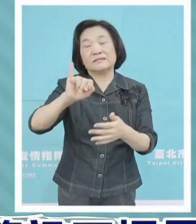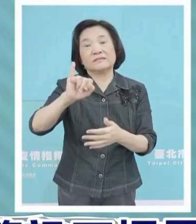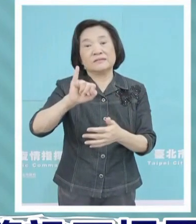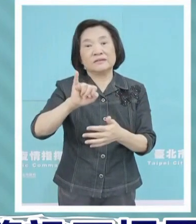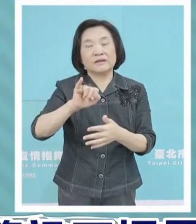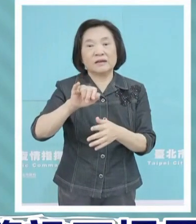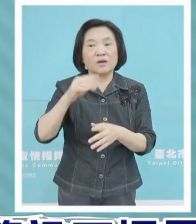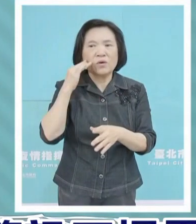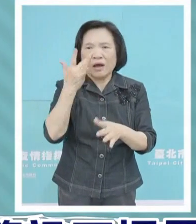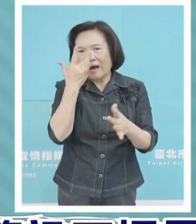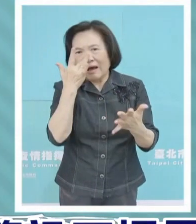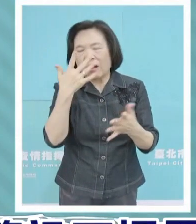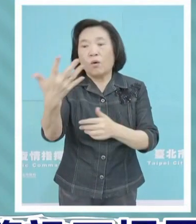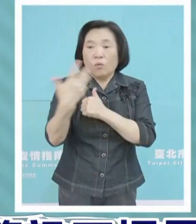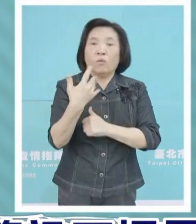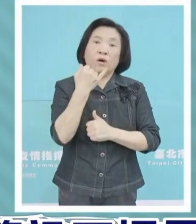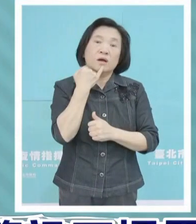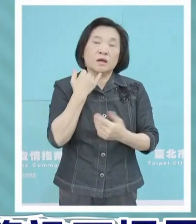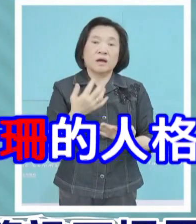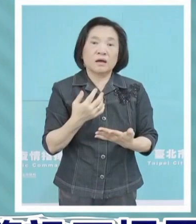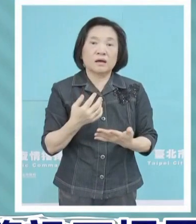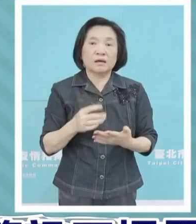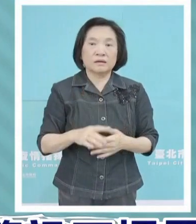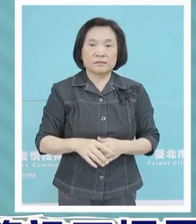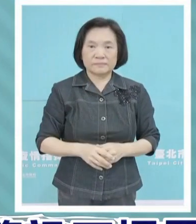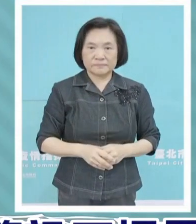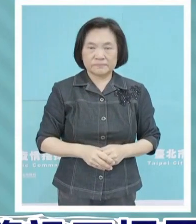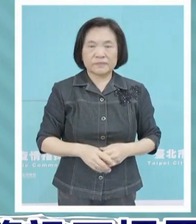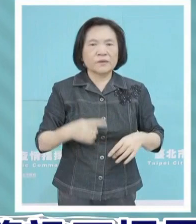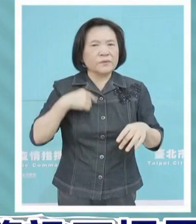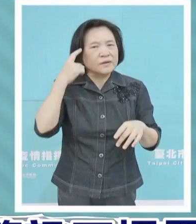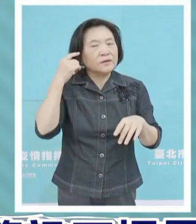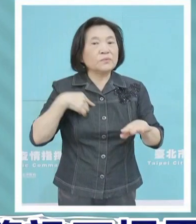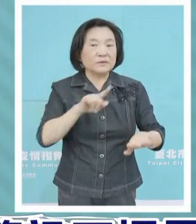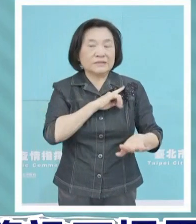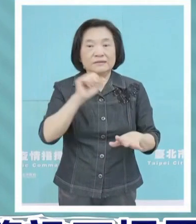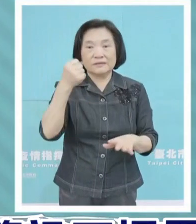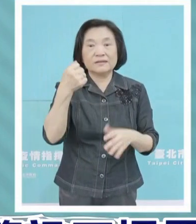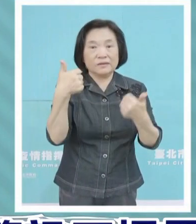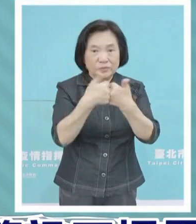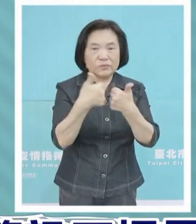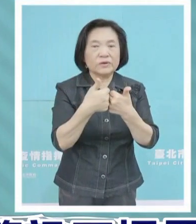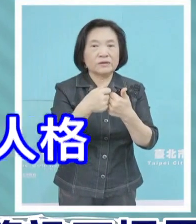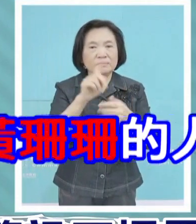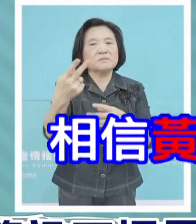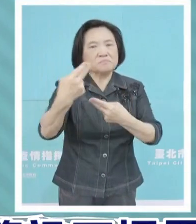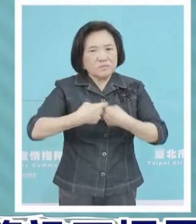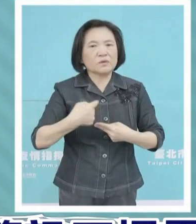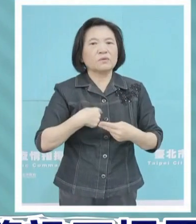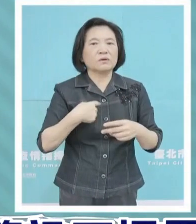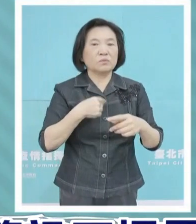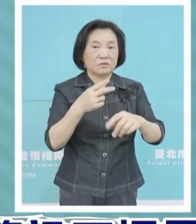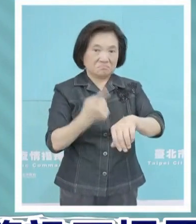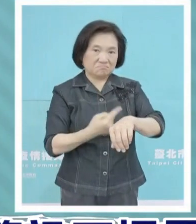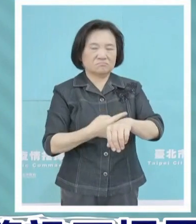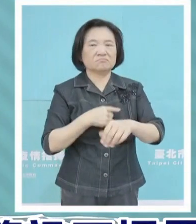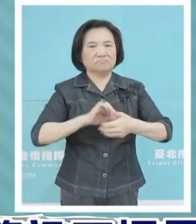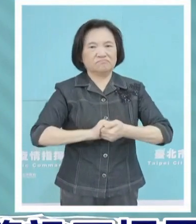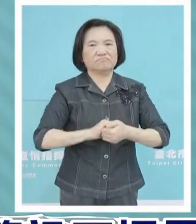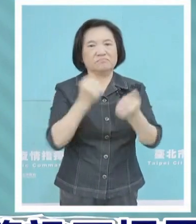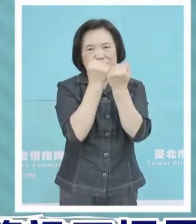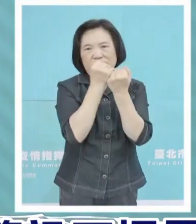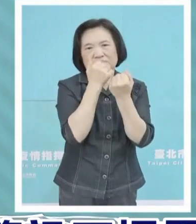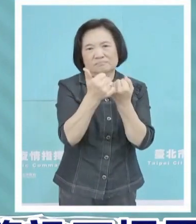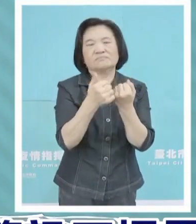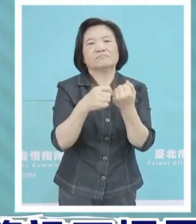面我相信我自己在议会的同事都很相信黄珊珊的人格，就这个部分很清楚的就是这个样子。那过